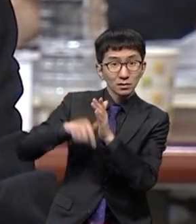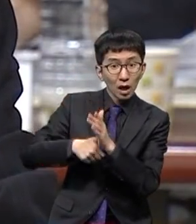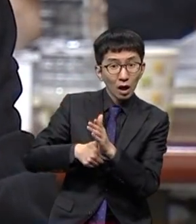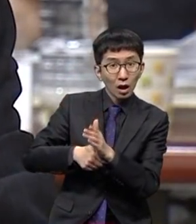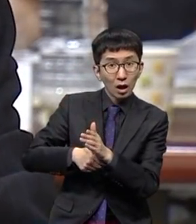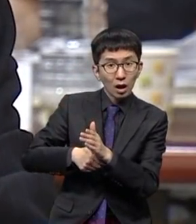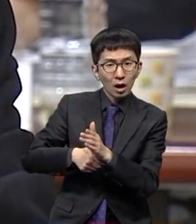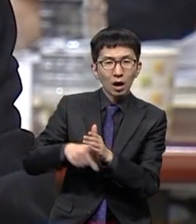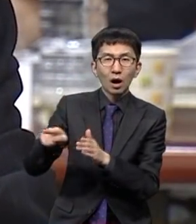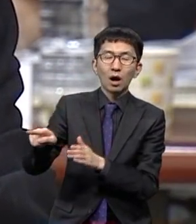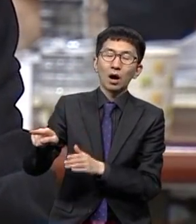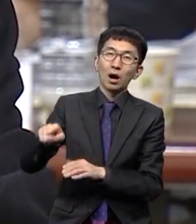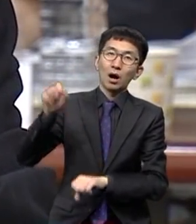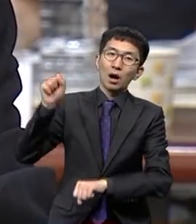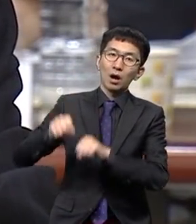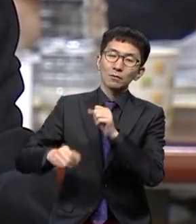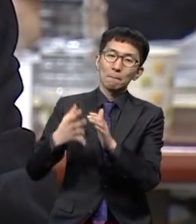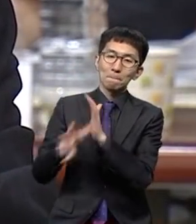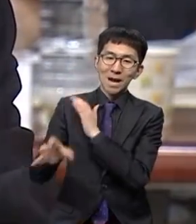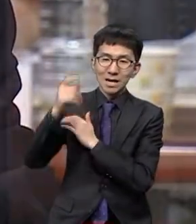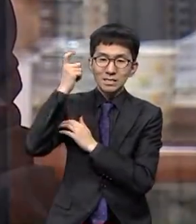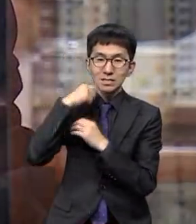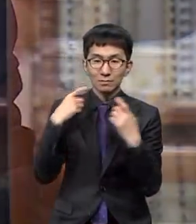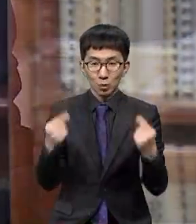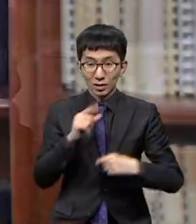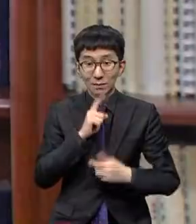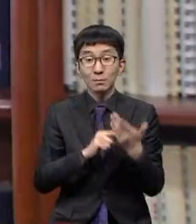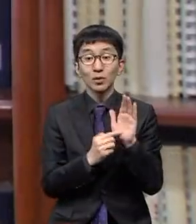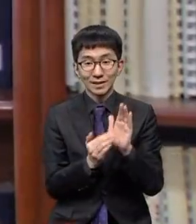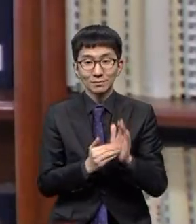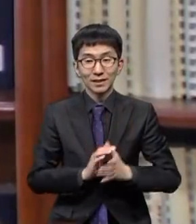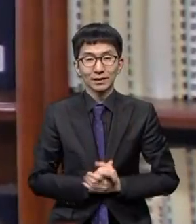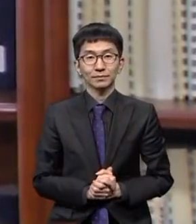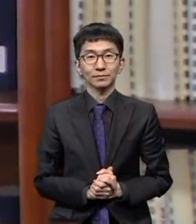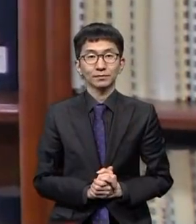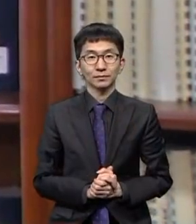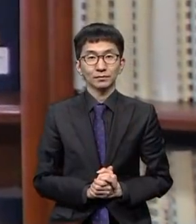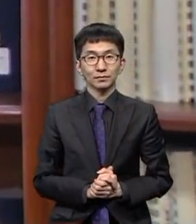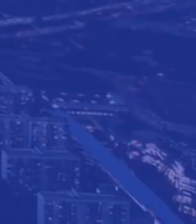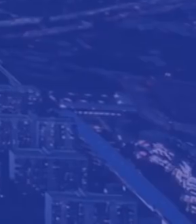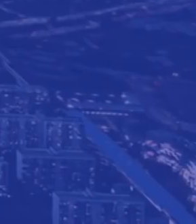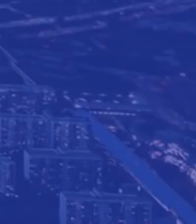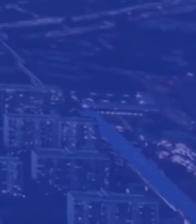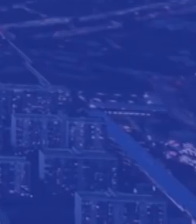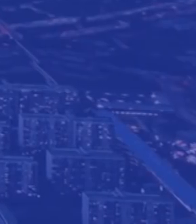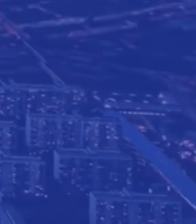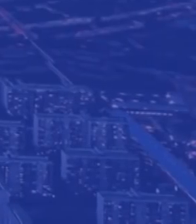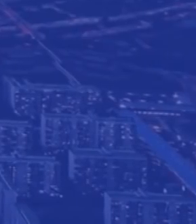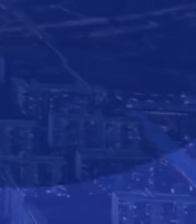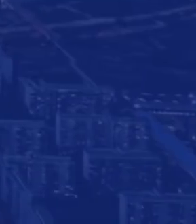사회에서 믿기 어려운 행동 이란 지적도 나왔습니다 sbs 손 형 아닙니다 그 당시에